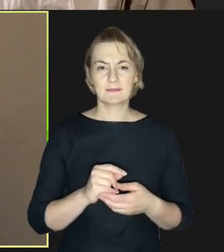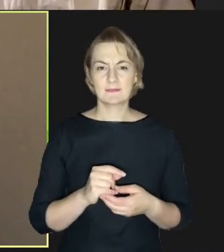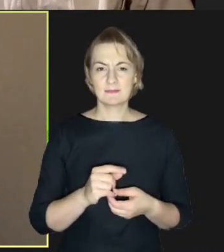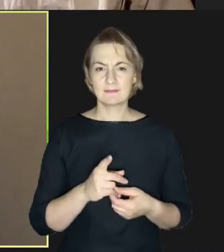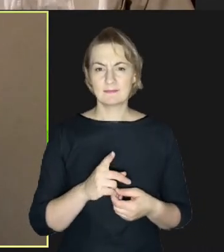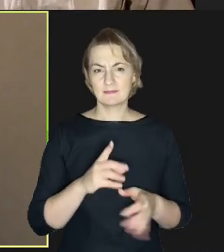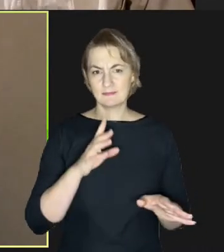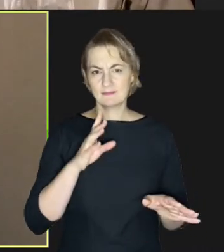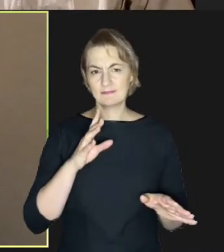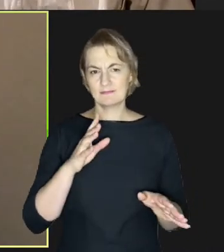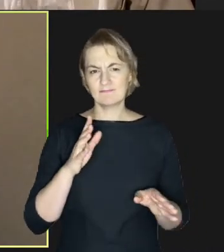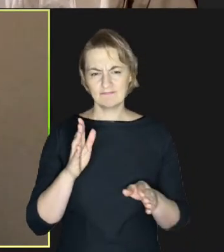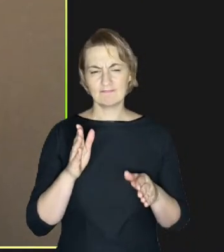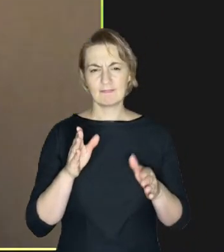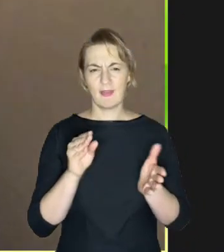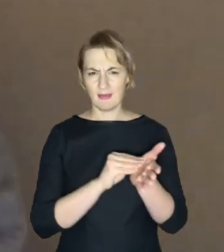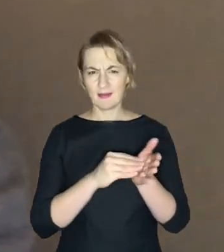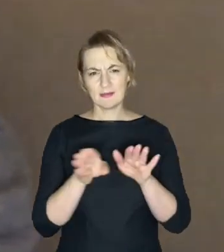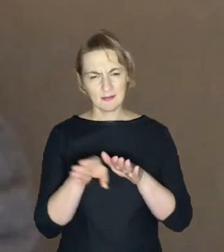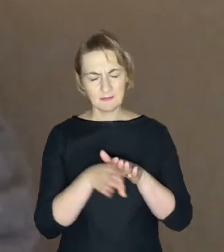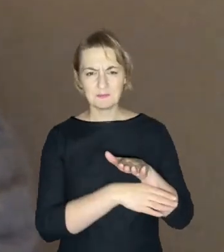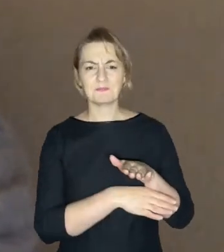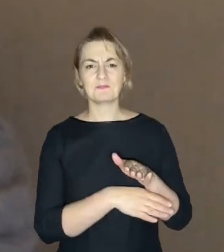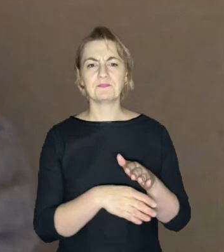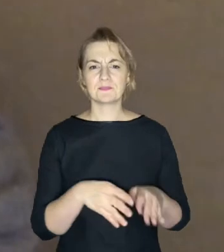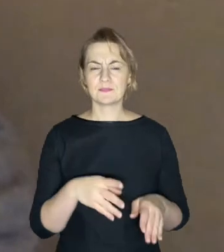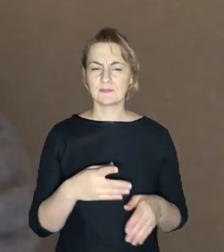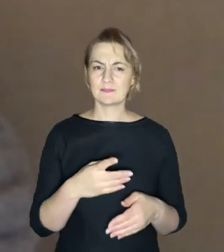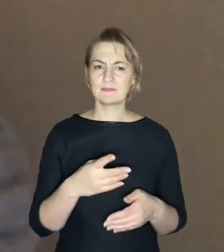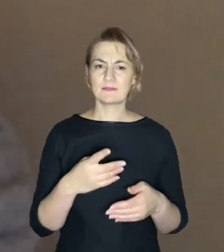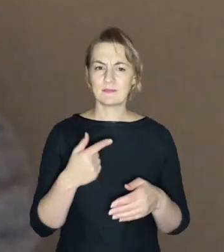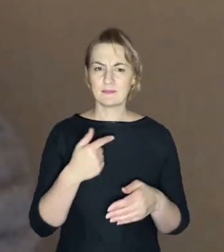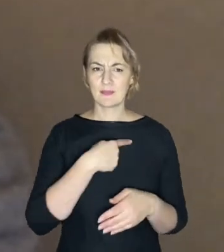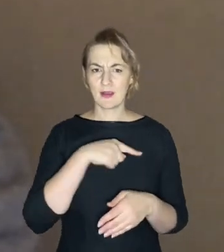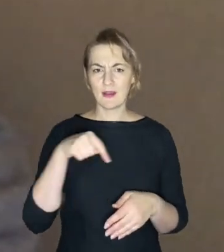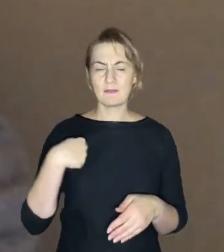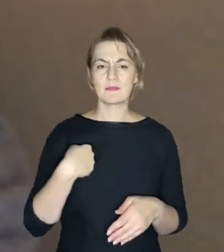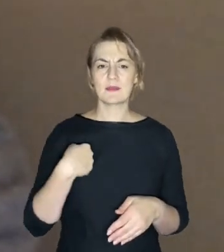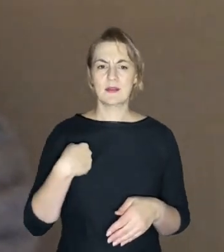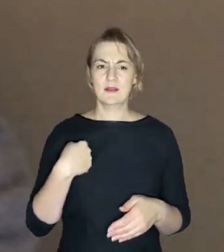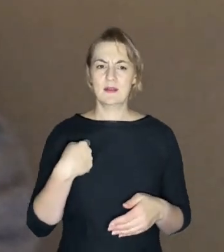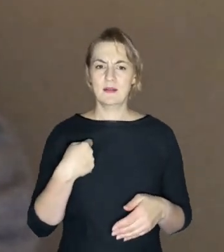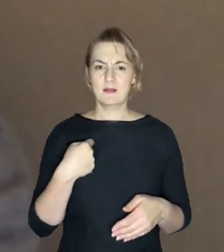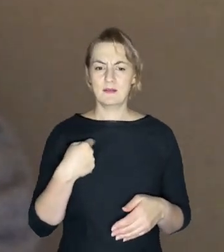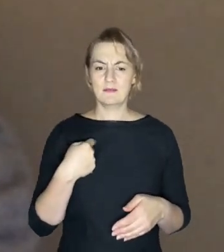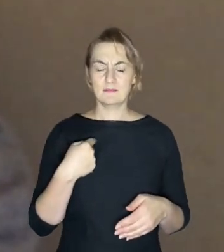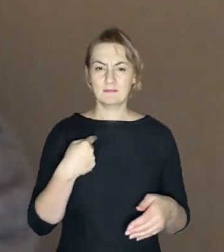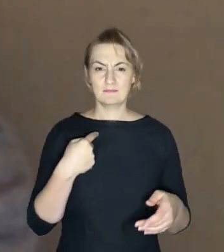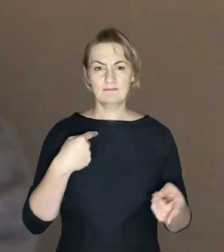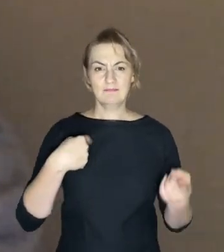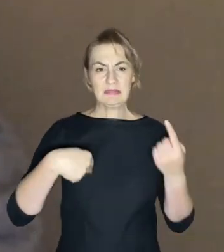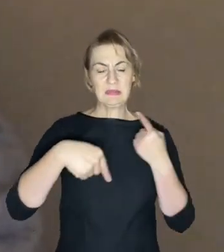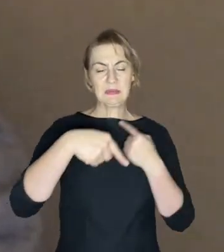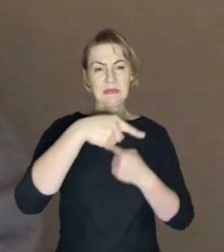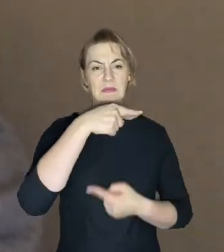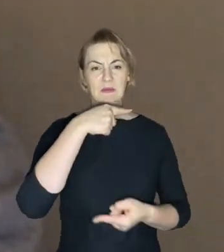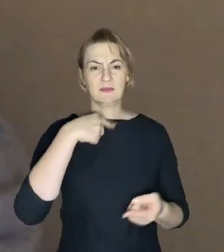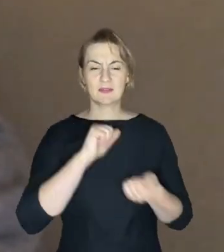uczciwej, głębokiej praktyki duchowej, my zajmiemy się odkręcaniem tego błędu,